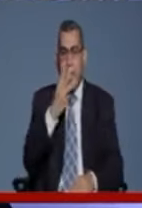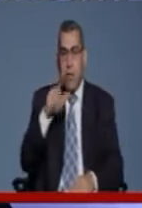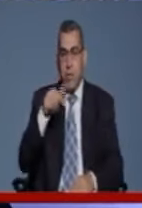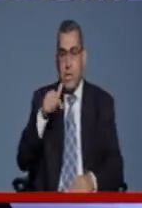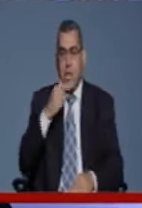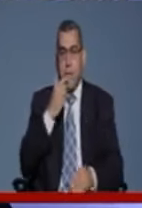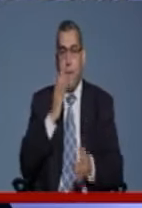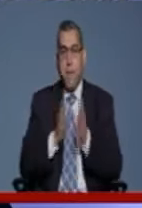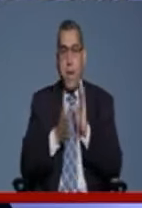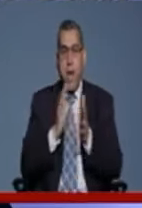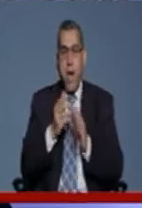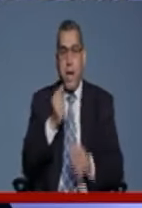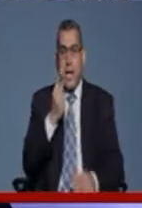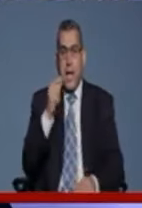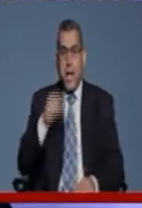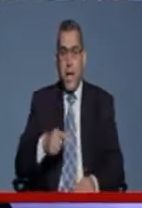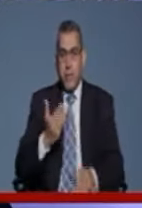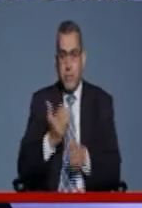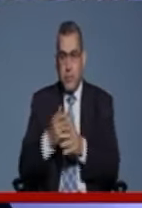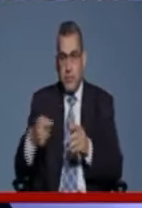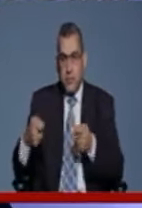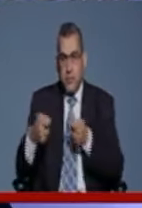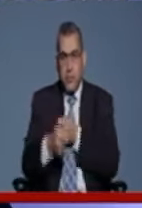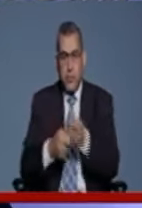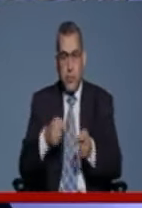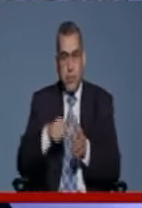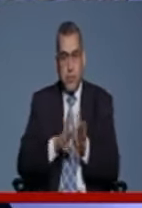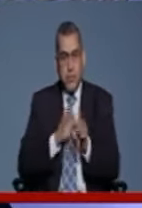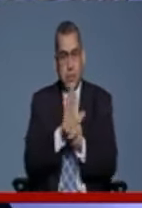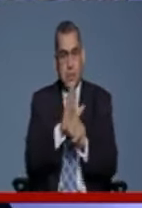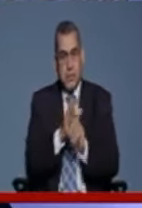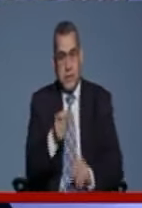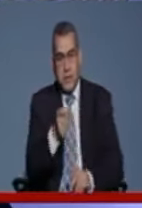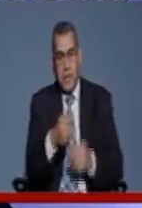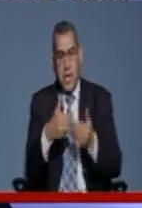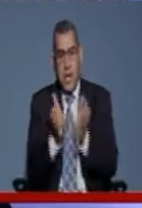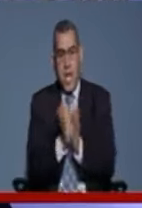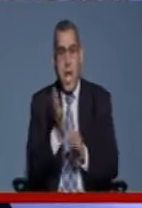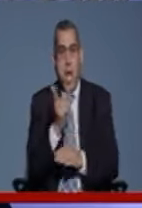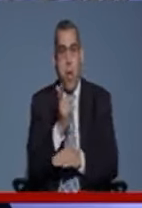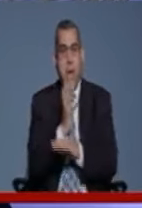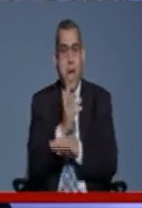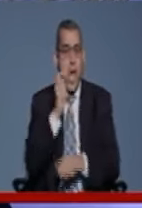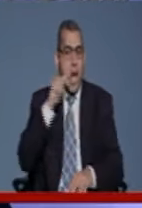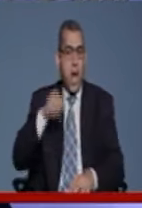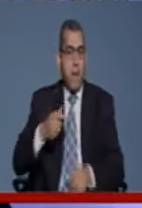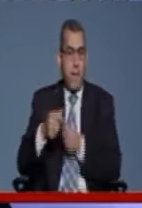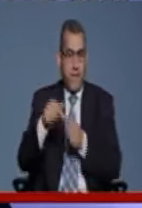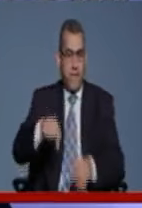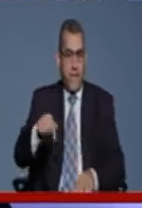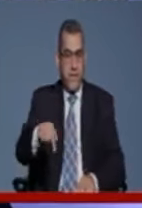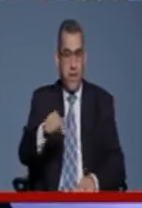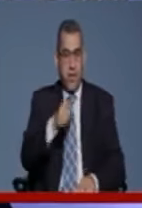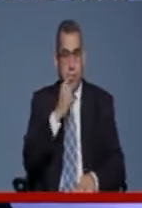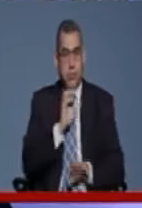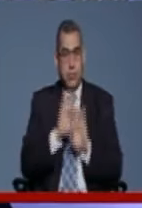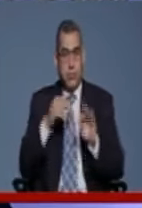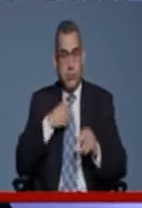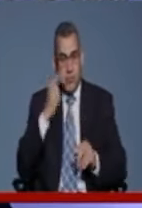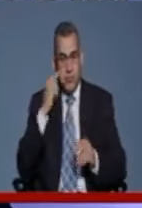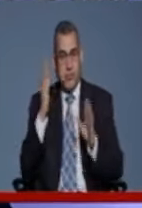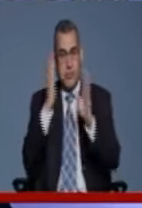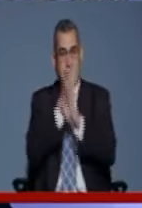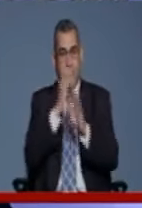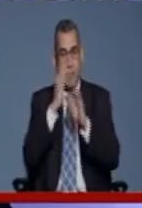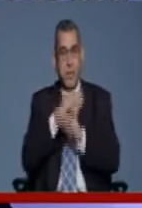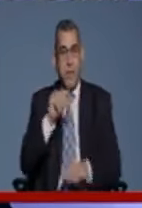جنيه لتورطها في تقديم الدعم المالي لتنظيم الإخوان الإرهابي. كما تحرص الوزارة على تكسيب برامج